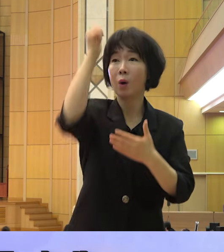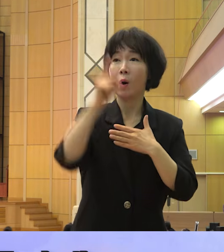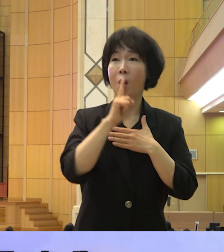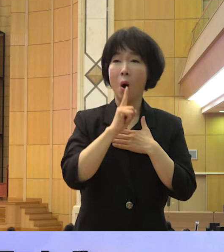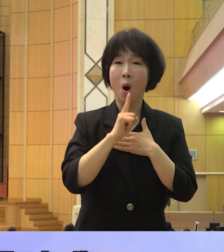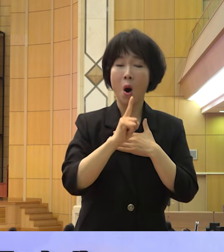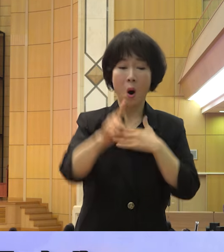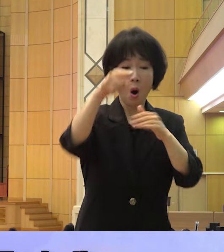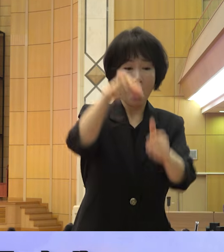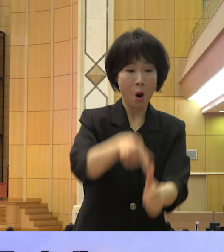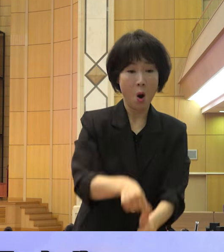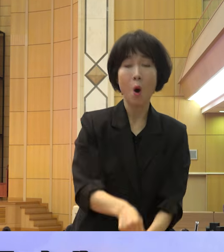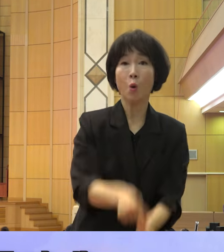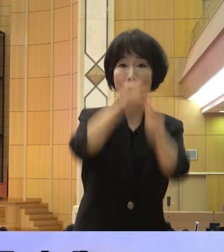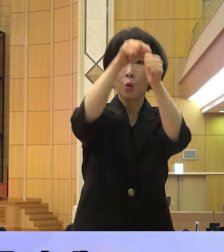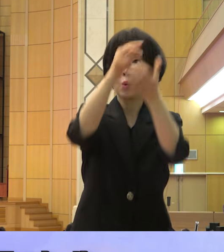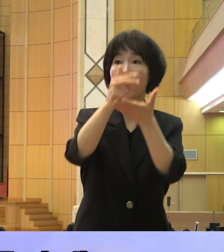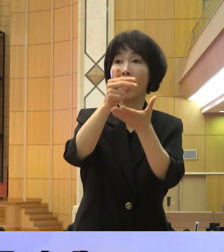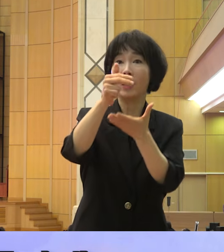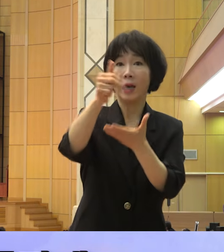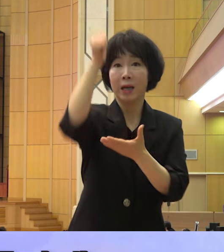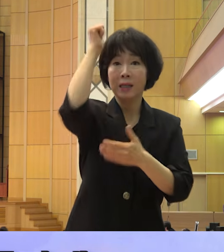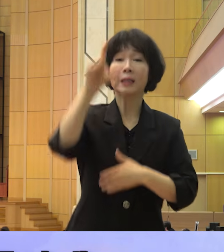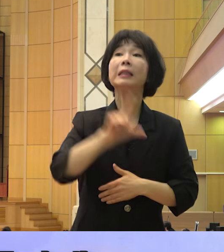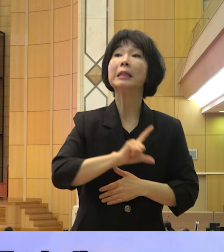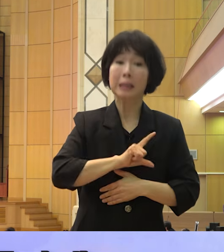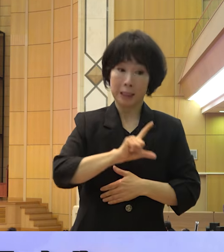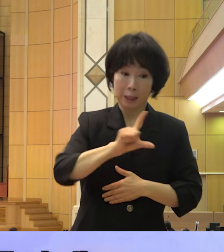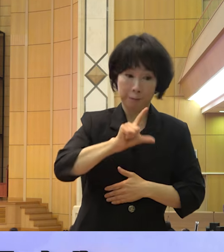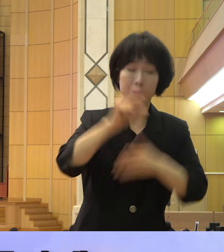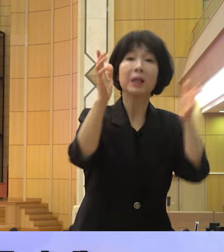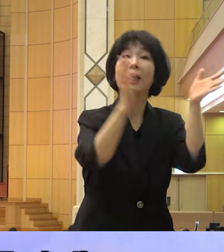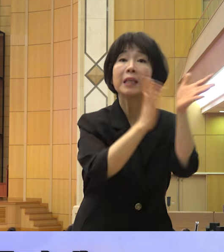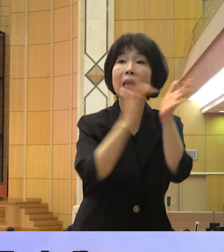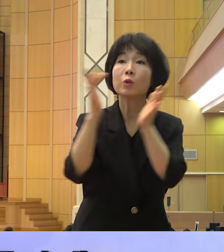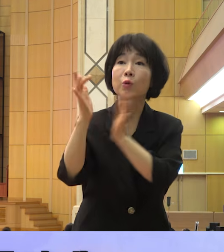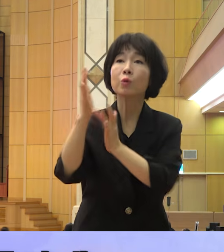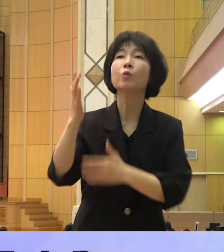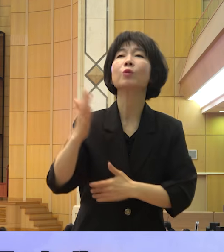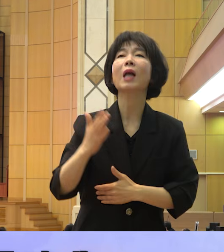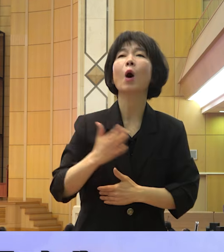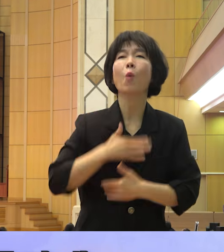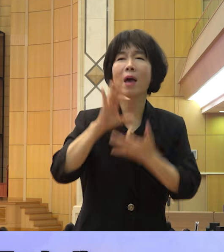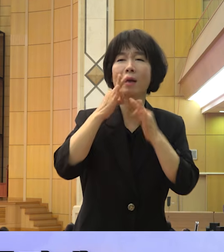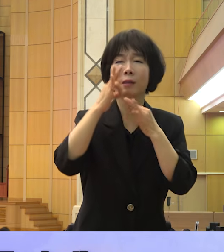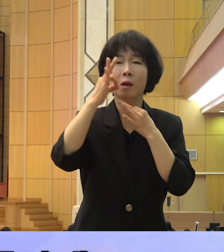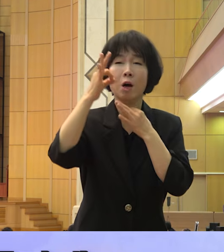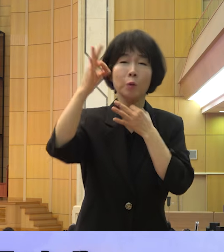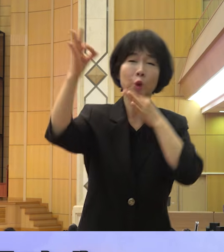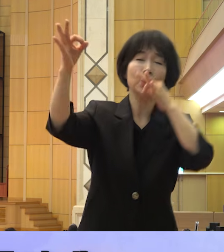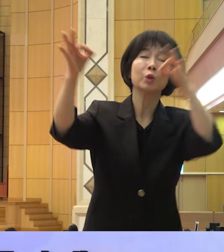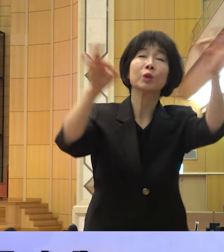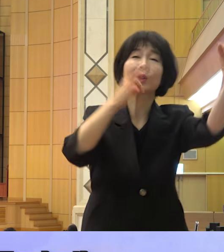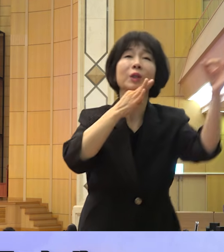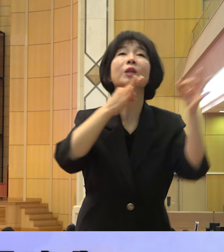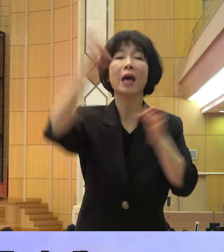예수. 오 구원의 그 이름 예수 나